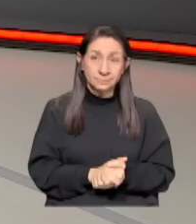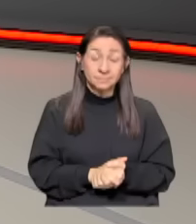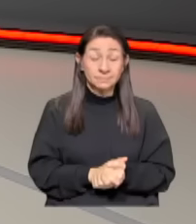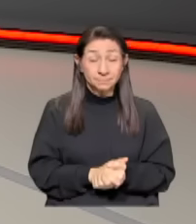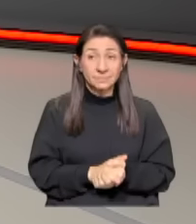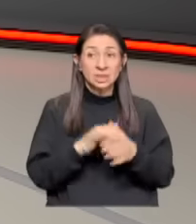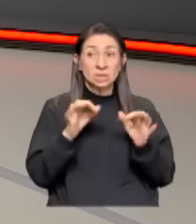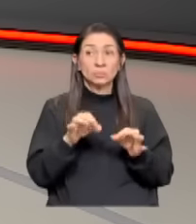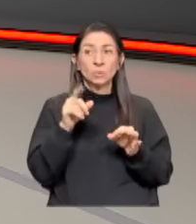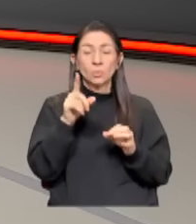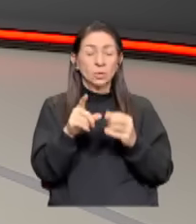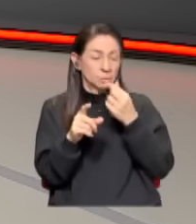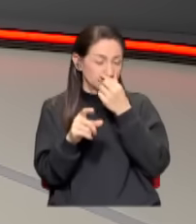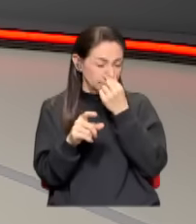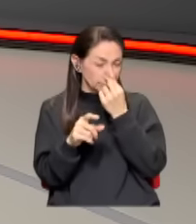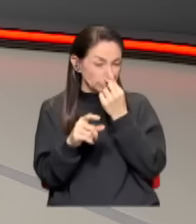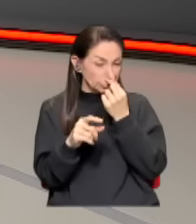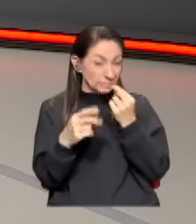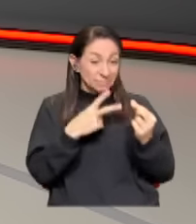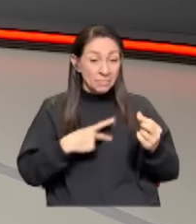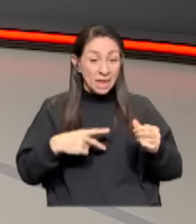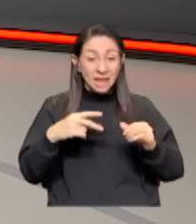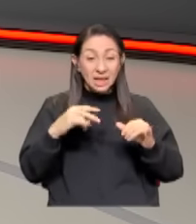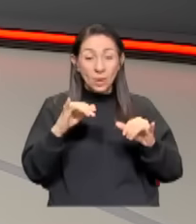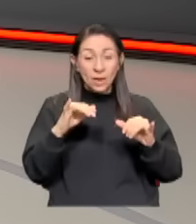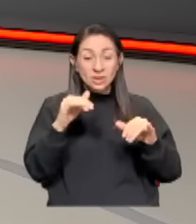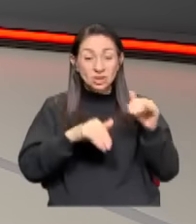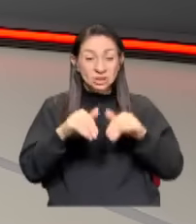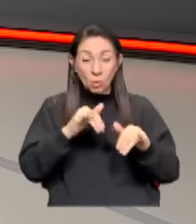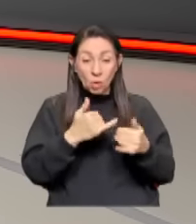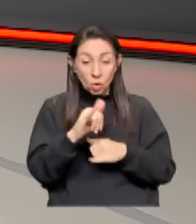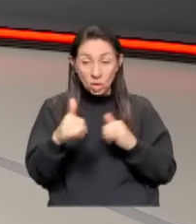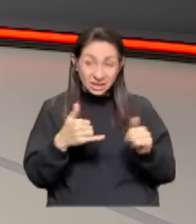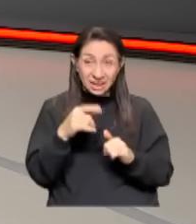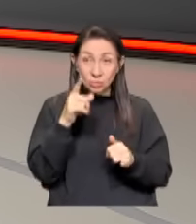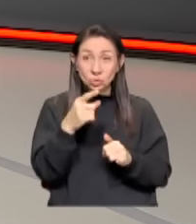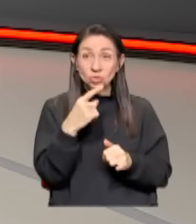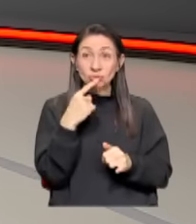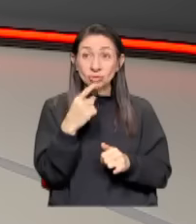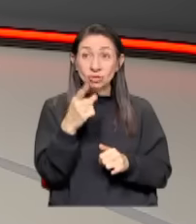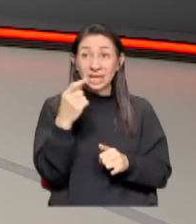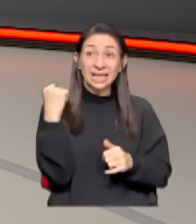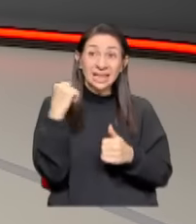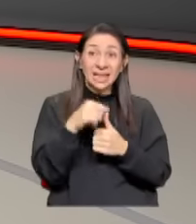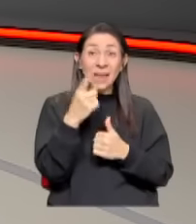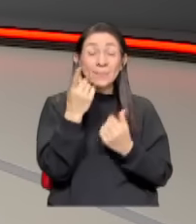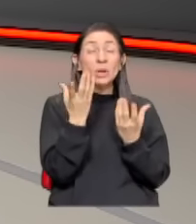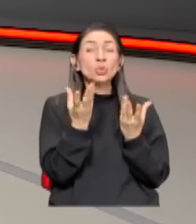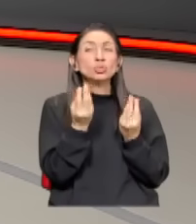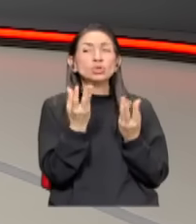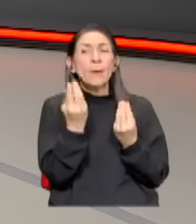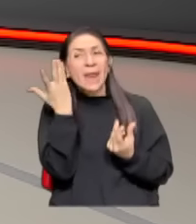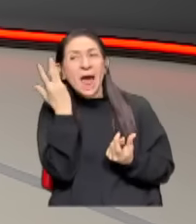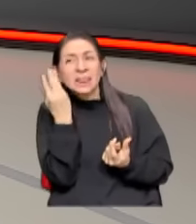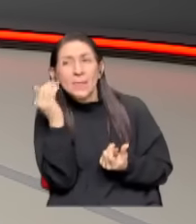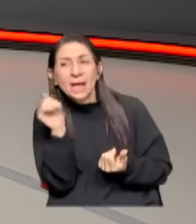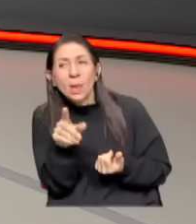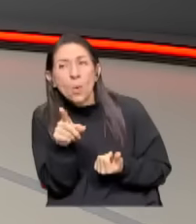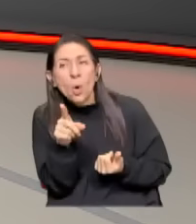Evet, şimdi bu yerel seçim entrikalarında bu söz konusu yeniden bir yumuşama ne anlama